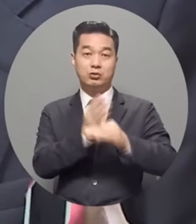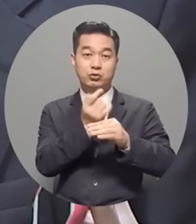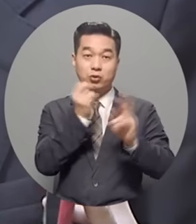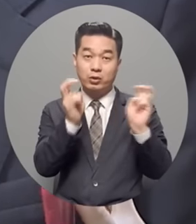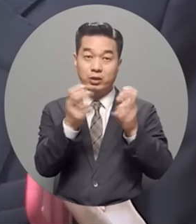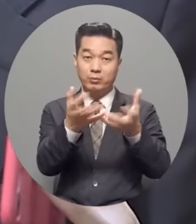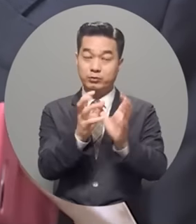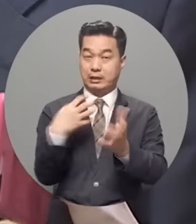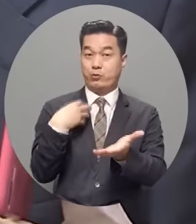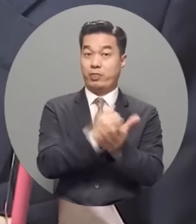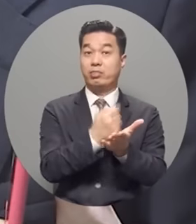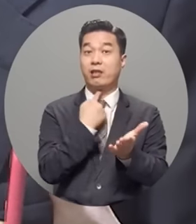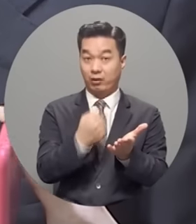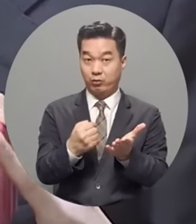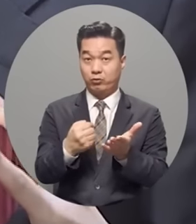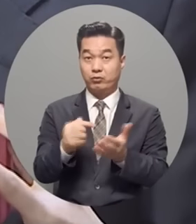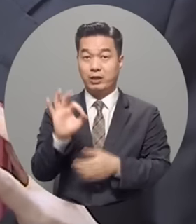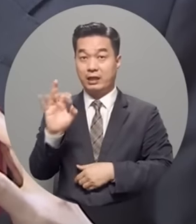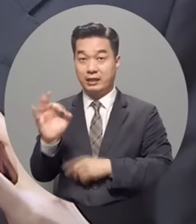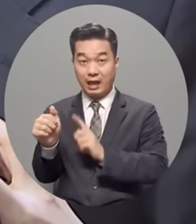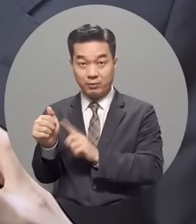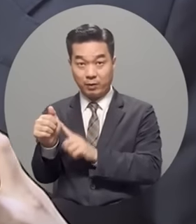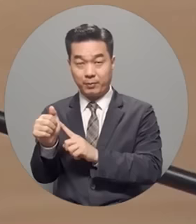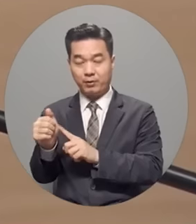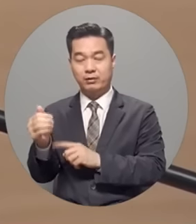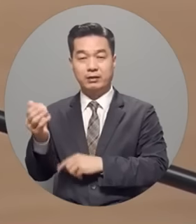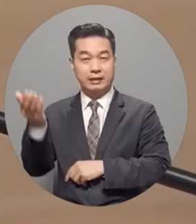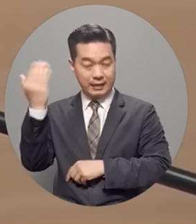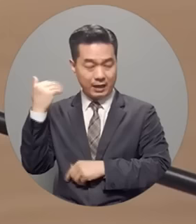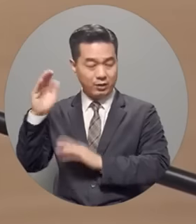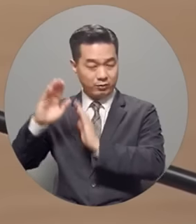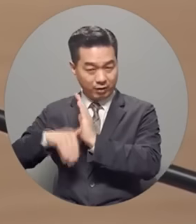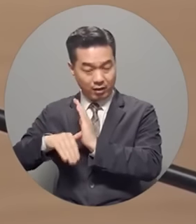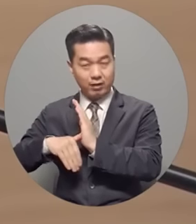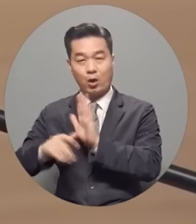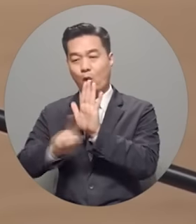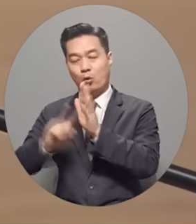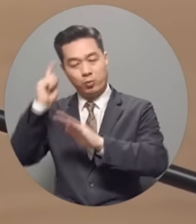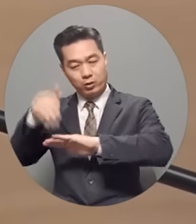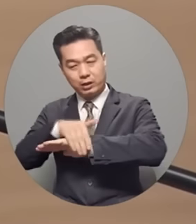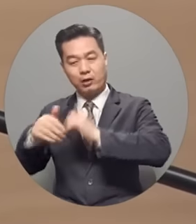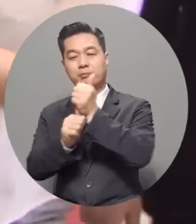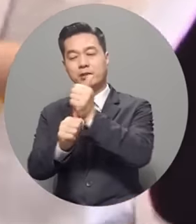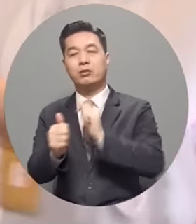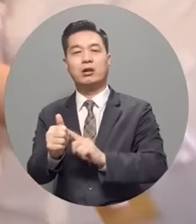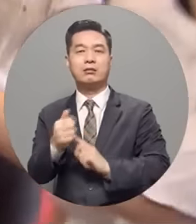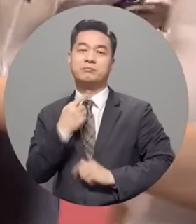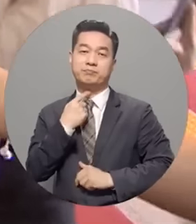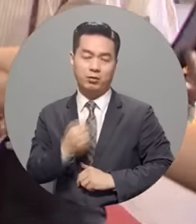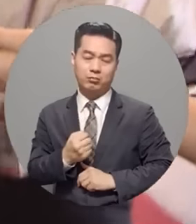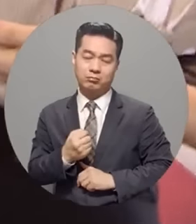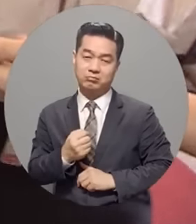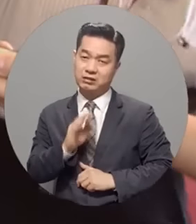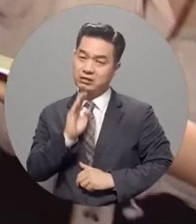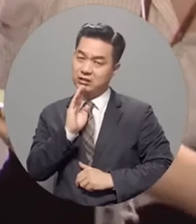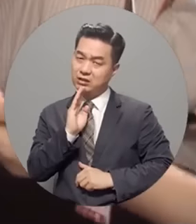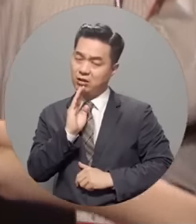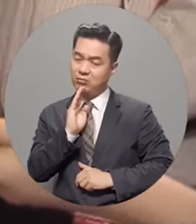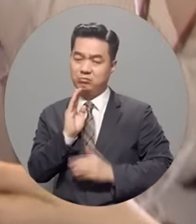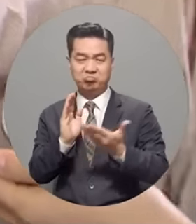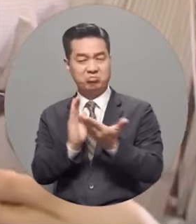씨는 노무현 정부 때 청와대 홍보기획 비서관이었습니다. 사실이라면 현실성이 의심될 만큼 매우